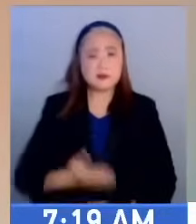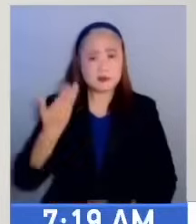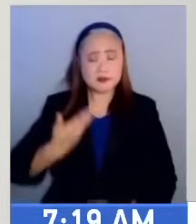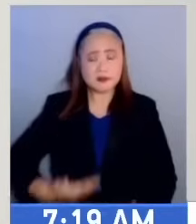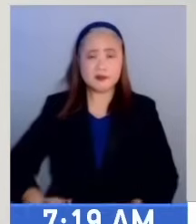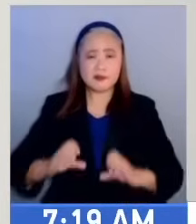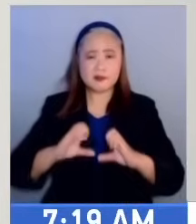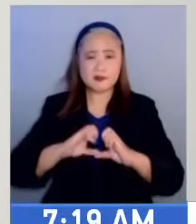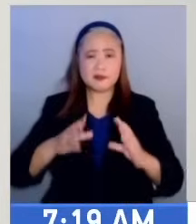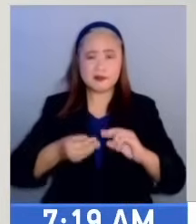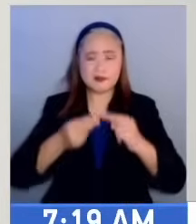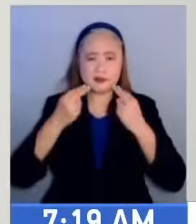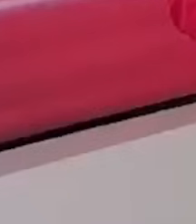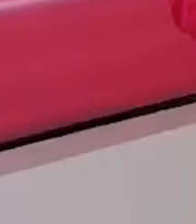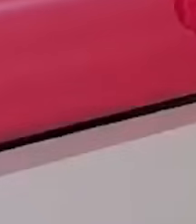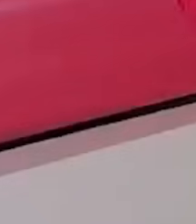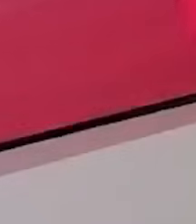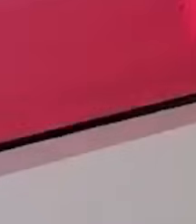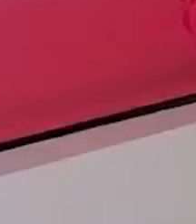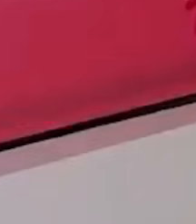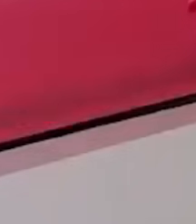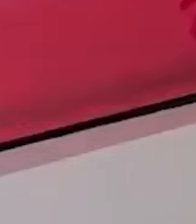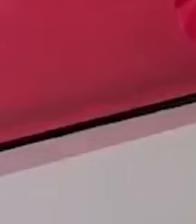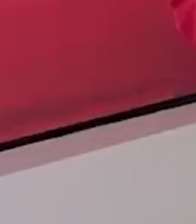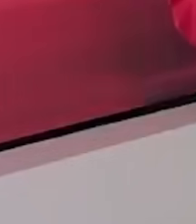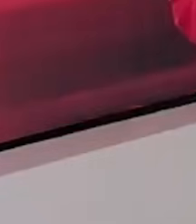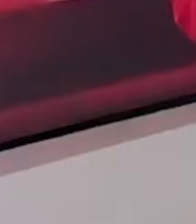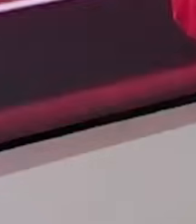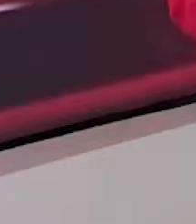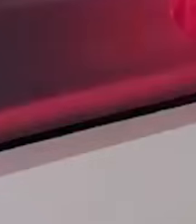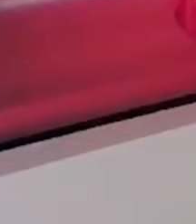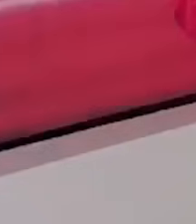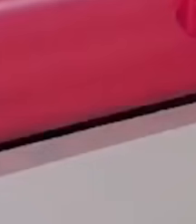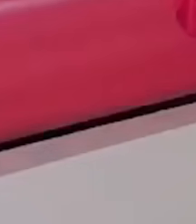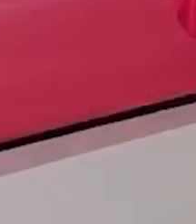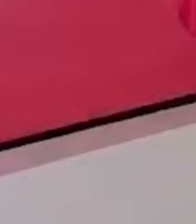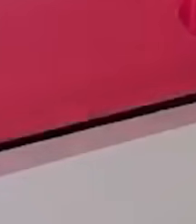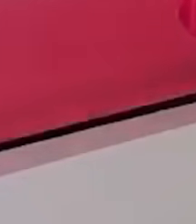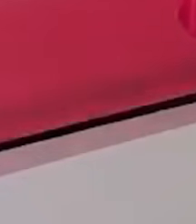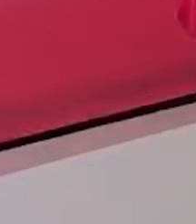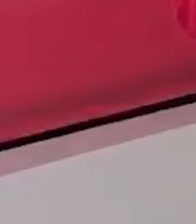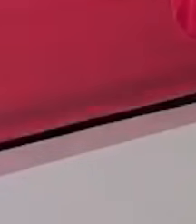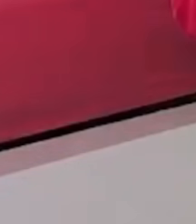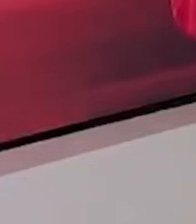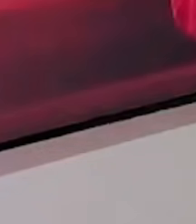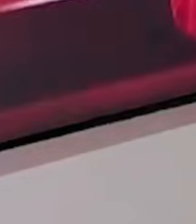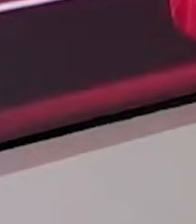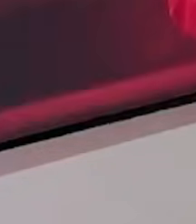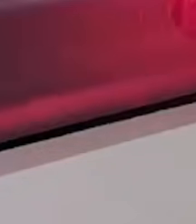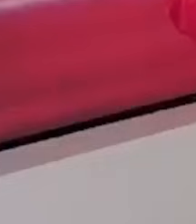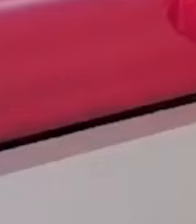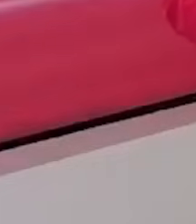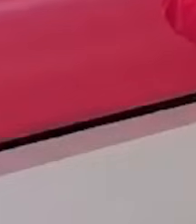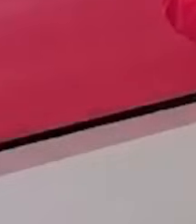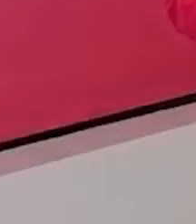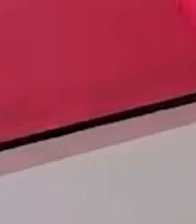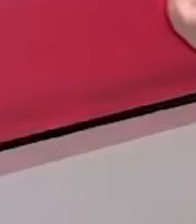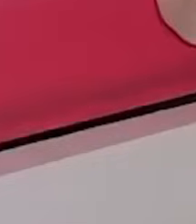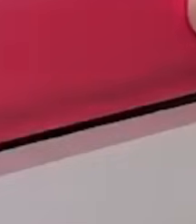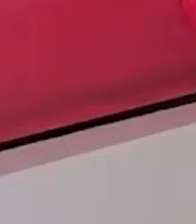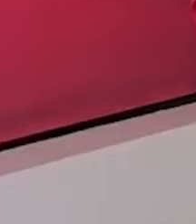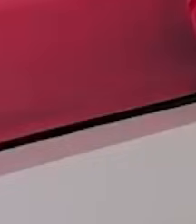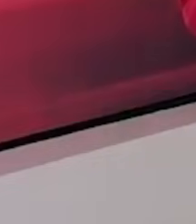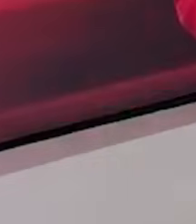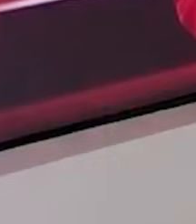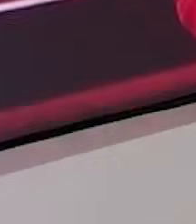GMA integrated news mga kapuso para una ka sa mga balita mag-subscribe sa GMA integrated news sa YouTube sa mga